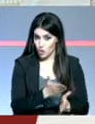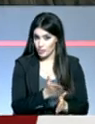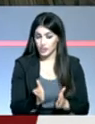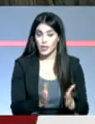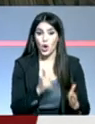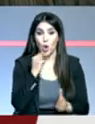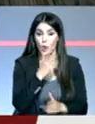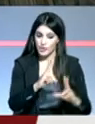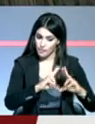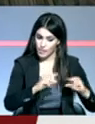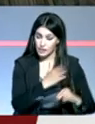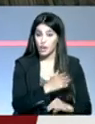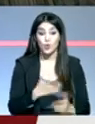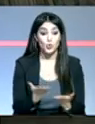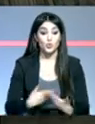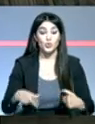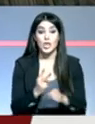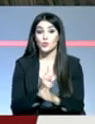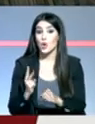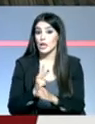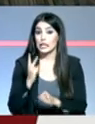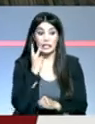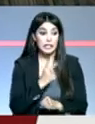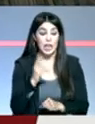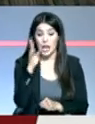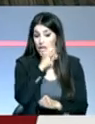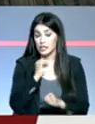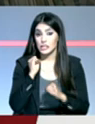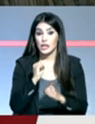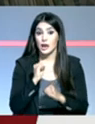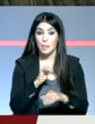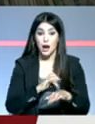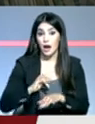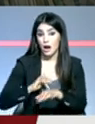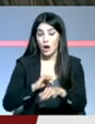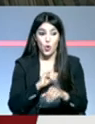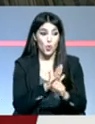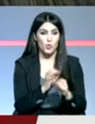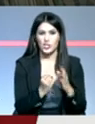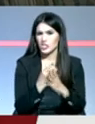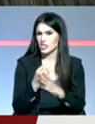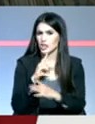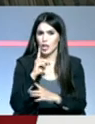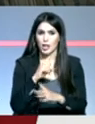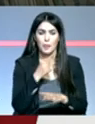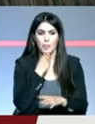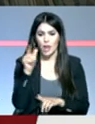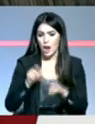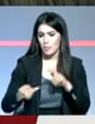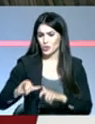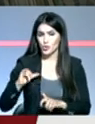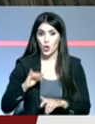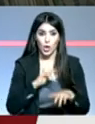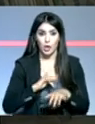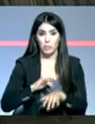العذاري. خطير على خاطر قاعدين نشوفوا في حالات صعيبة وحالات تخص زادة كيف فئة صغيرة من الأعمار